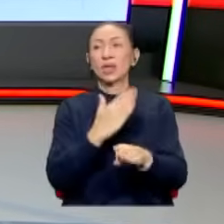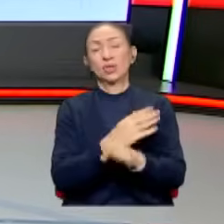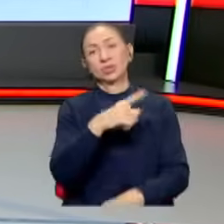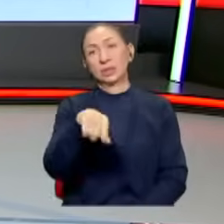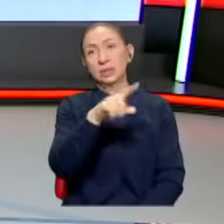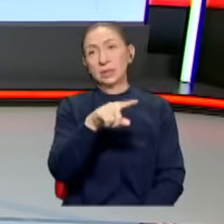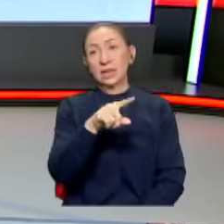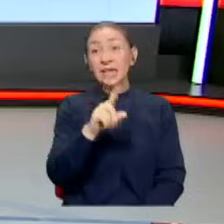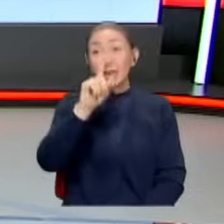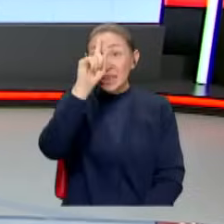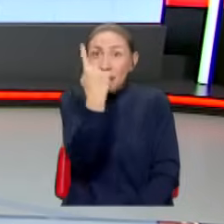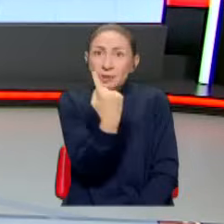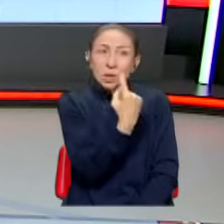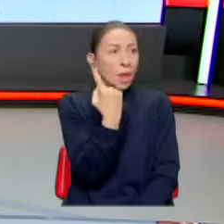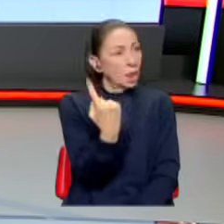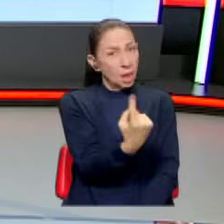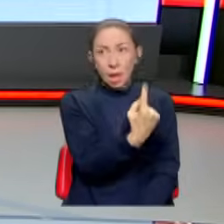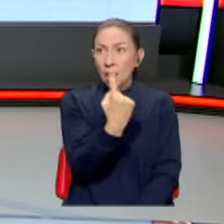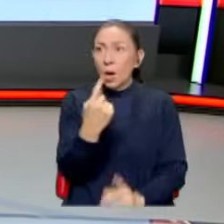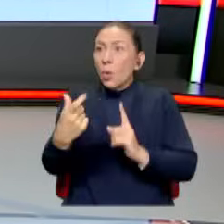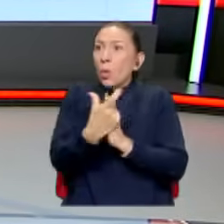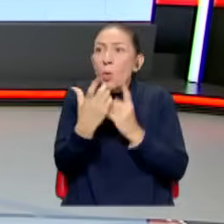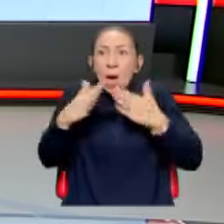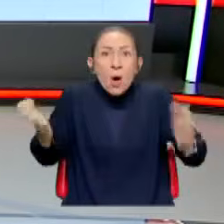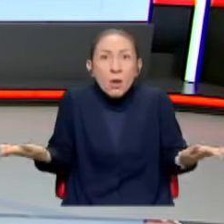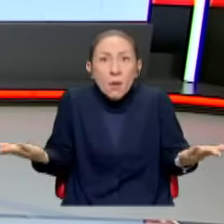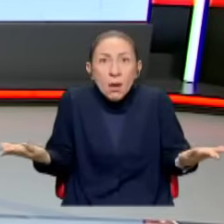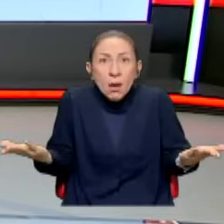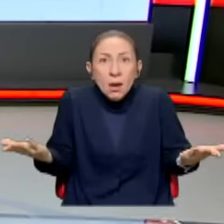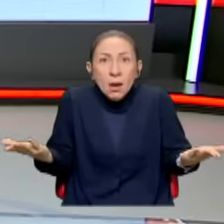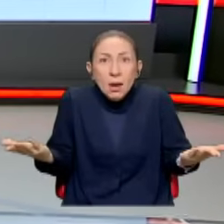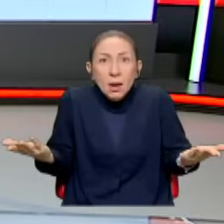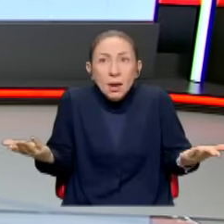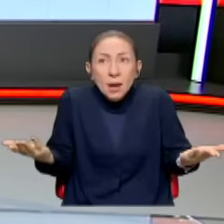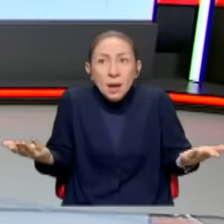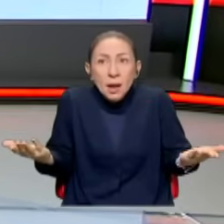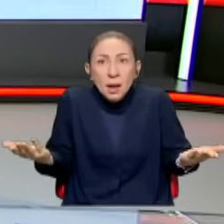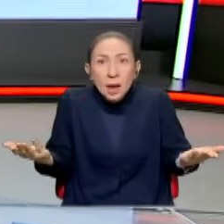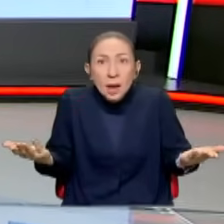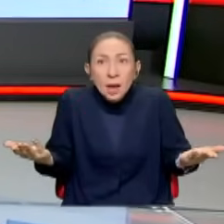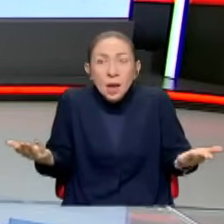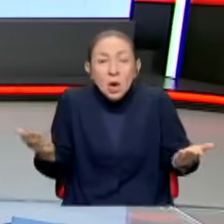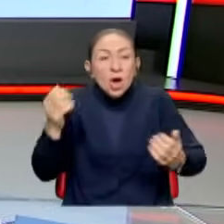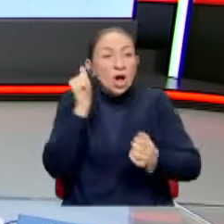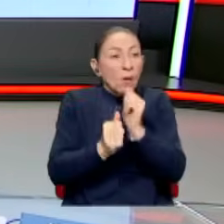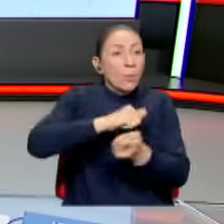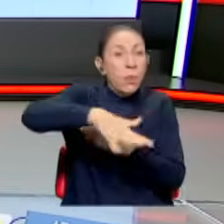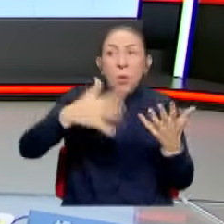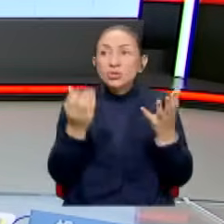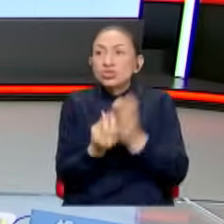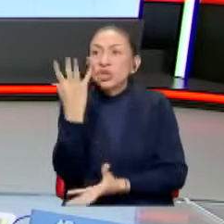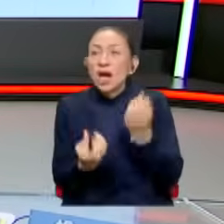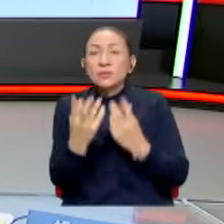vatandaşları tek başına korumasız kalır kaba güçtür bunun